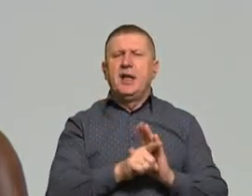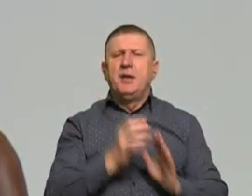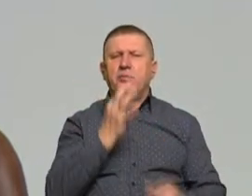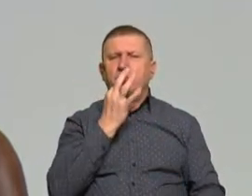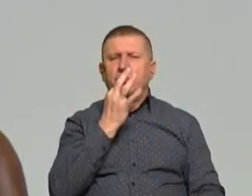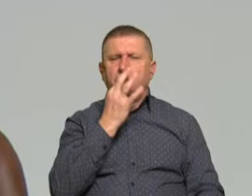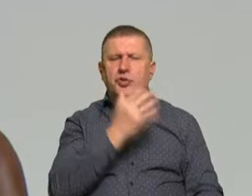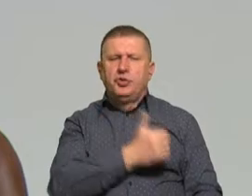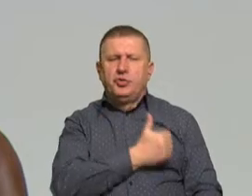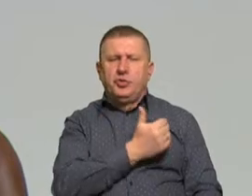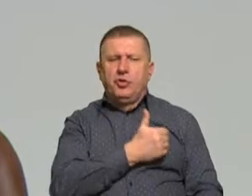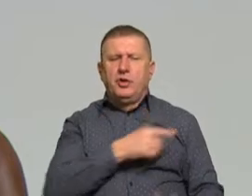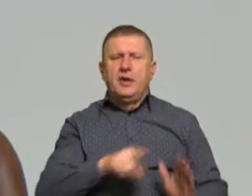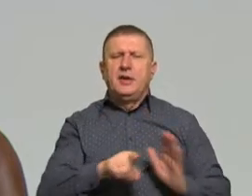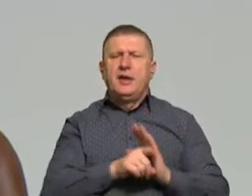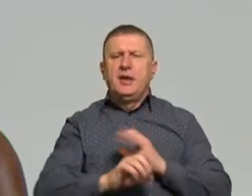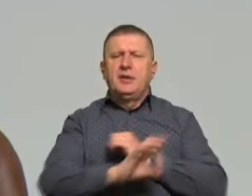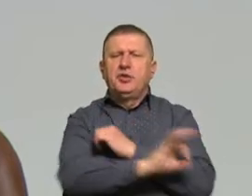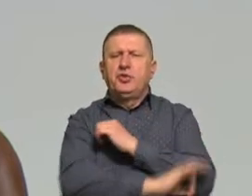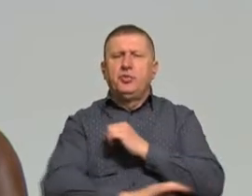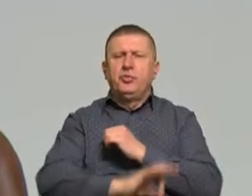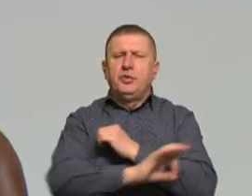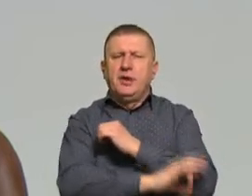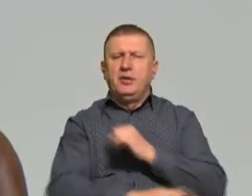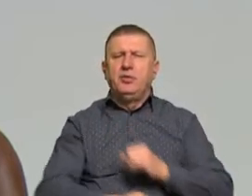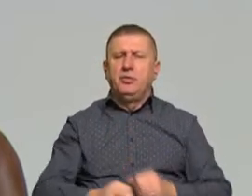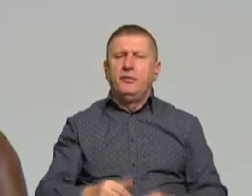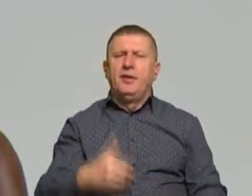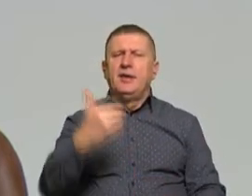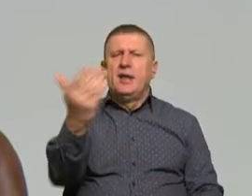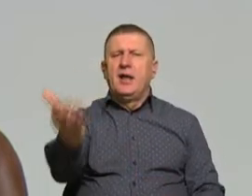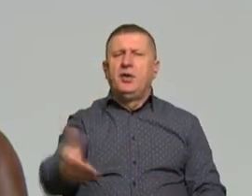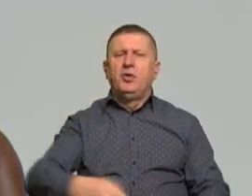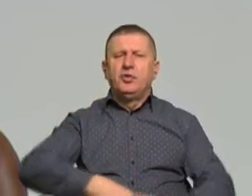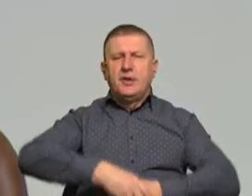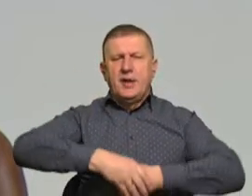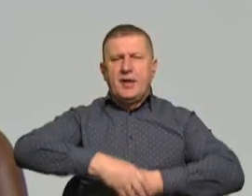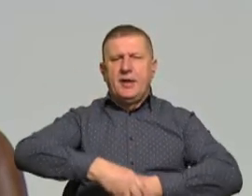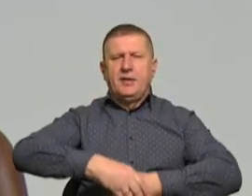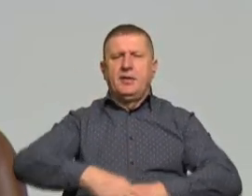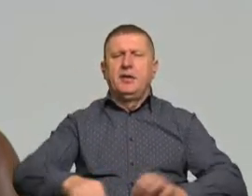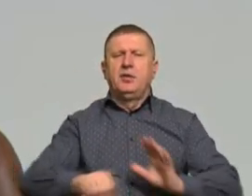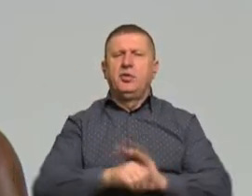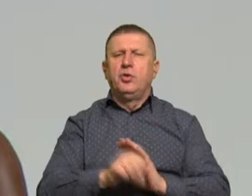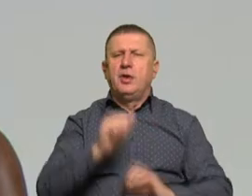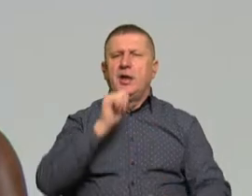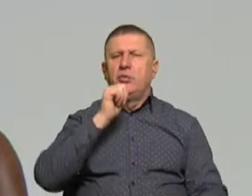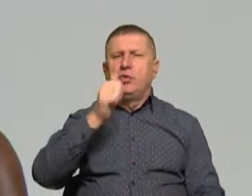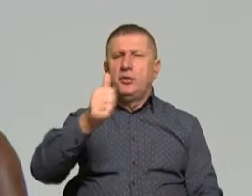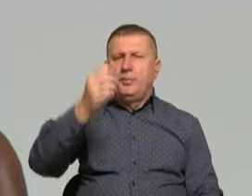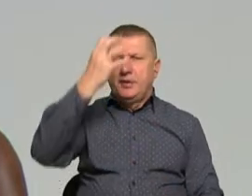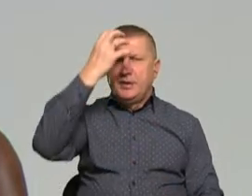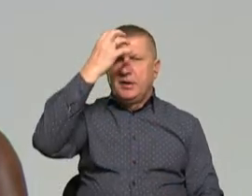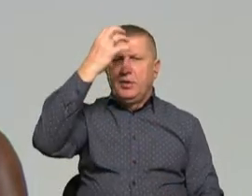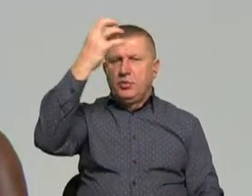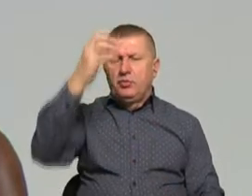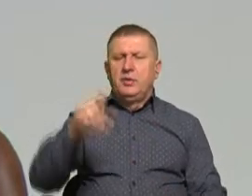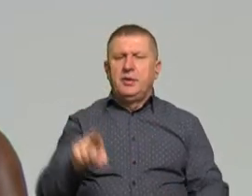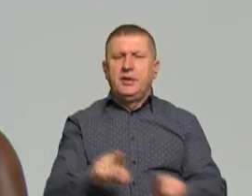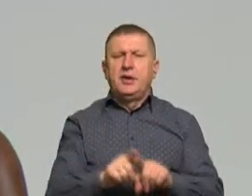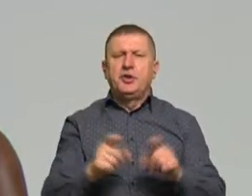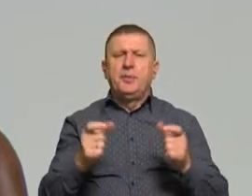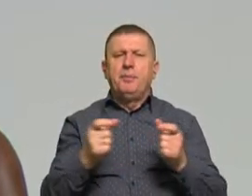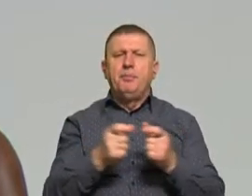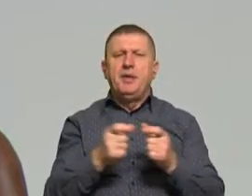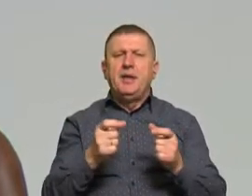a także dla studentów. A wyciągając rękę do Europejskiej Stolicy Kultury, wprowadzimy bilet do kultury, tak aby